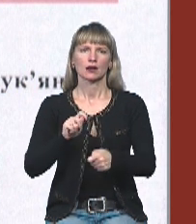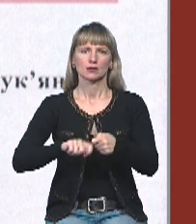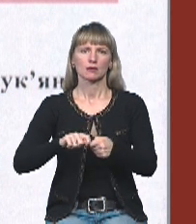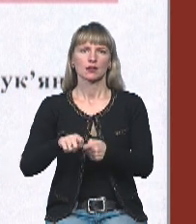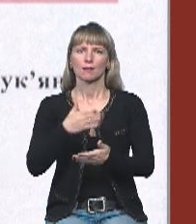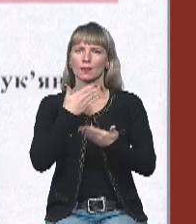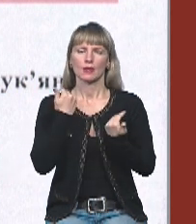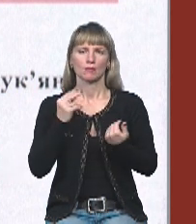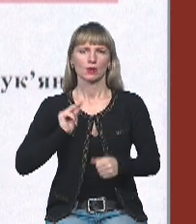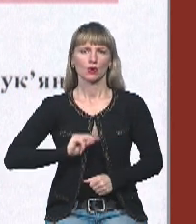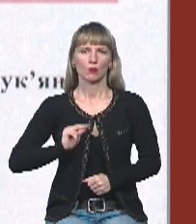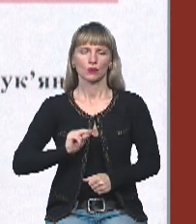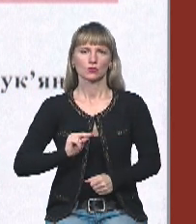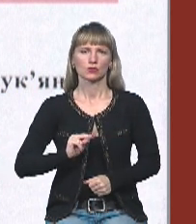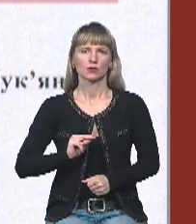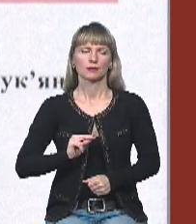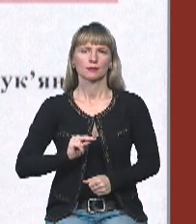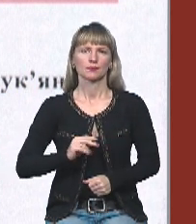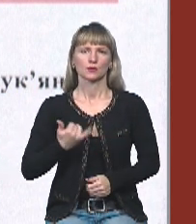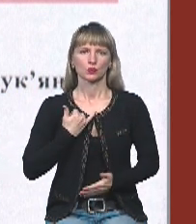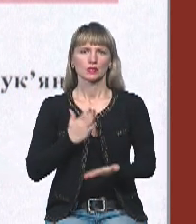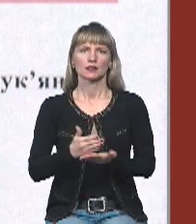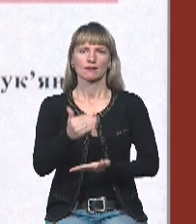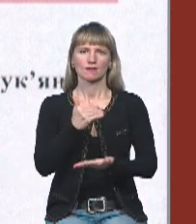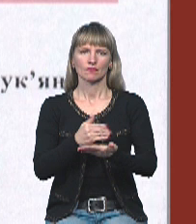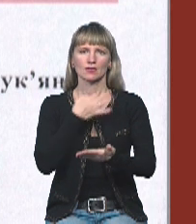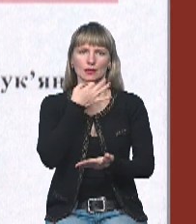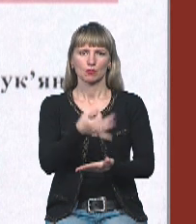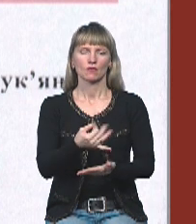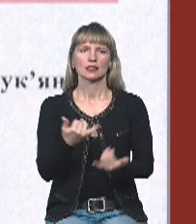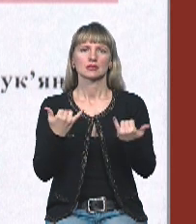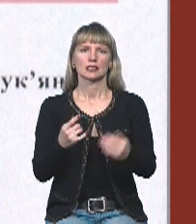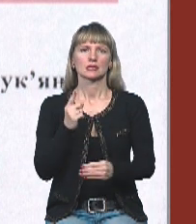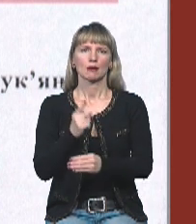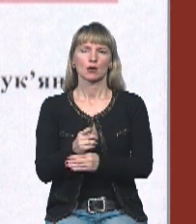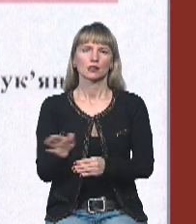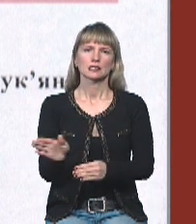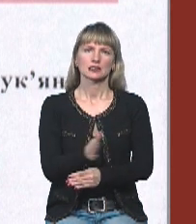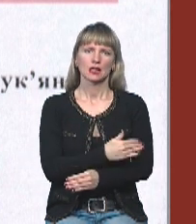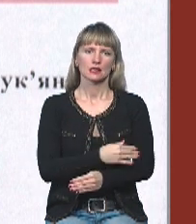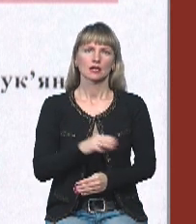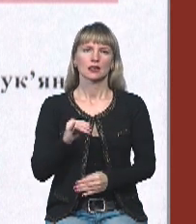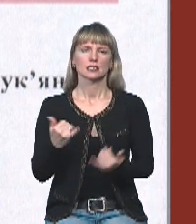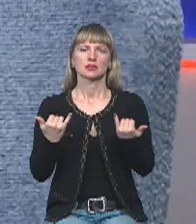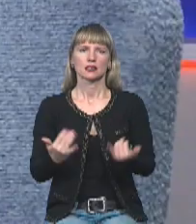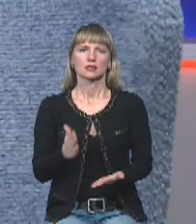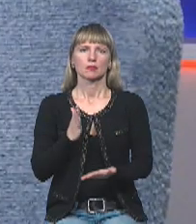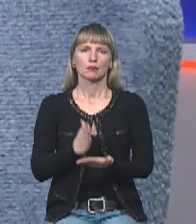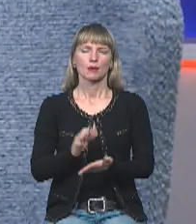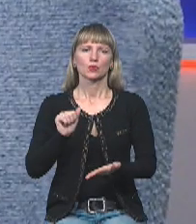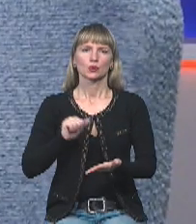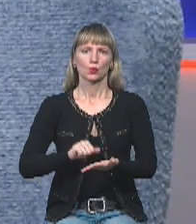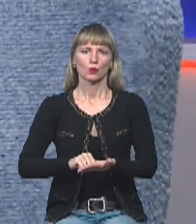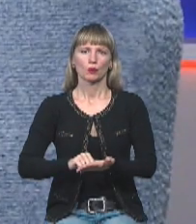велися ніякі роботи. У нас є відповідь. Зараз заборона знята, і зараз ми маємо